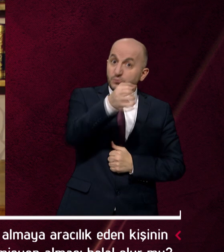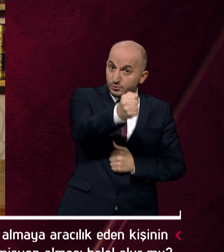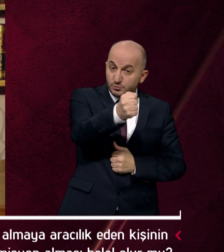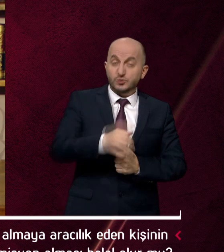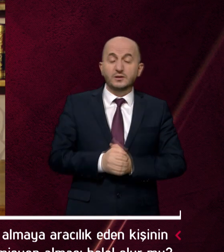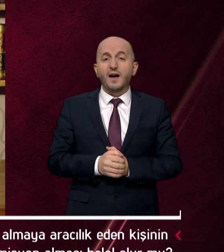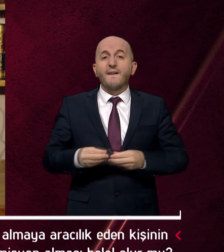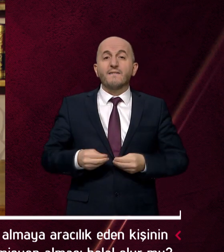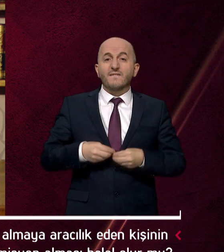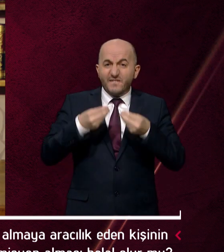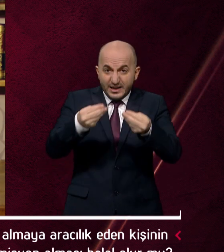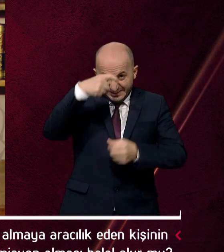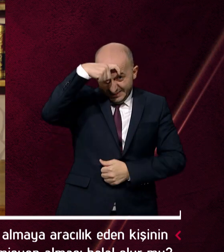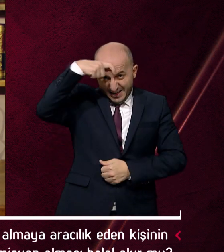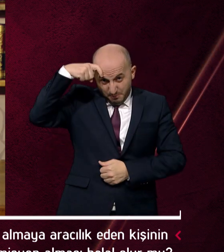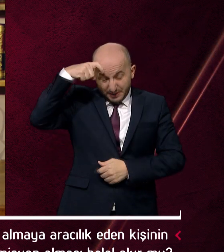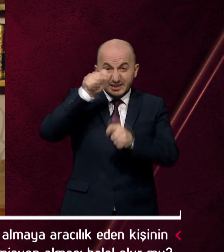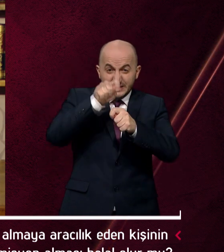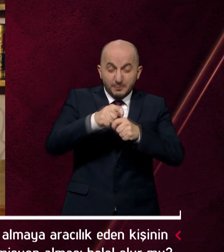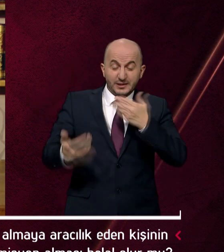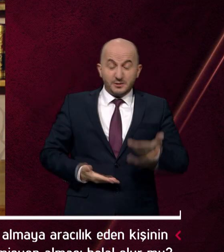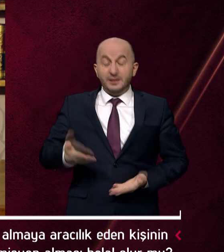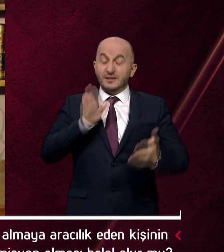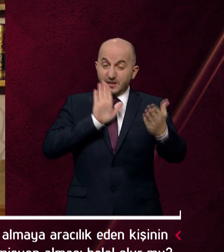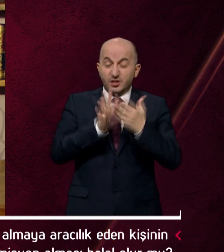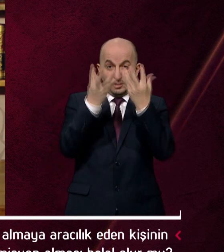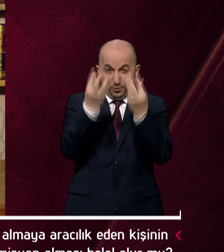tutulmuşsa, verdiği emeğin ve yaptığı